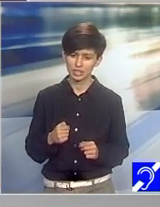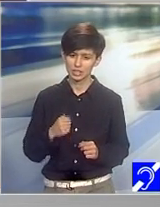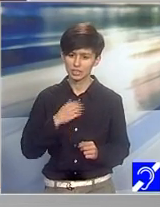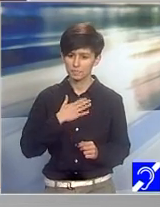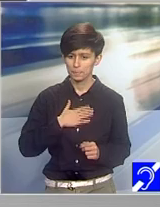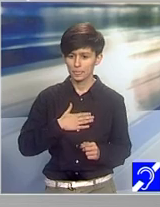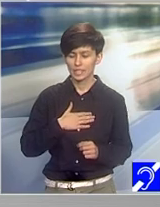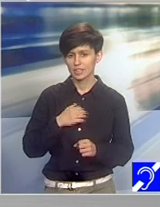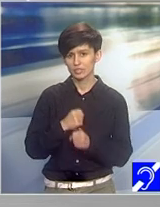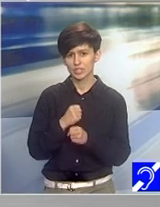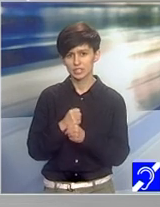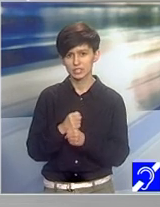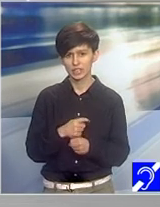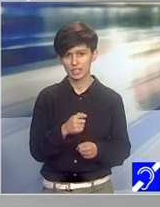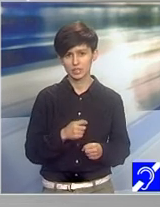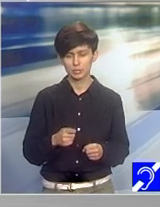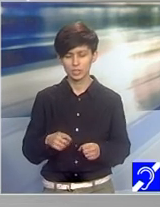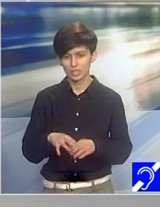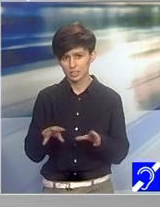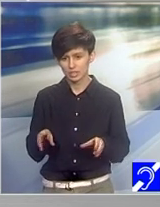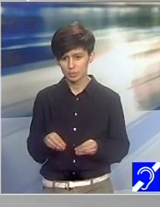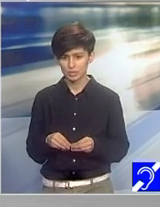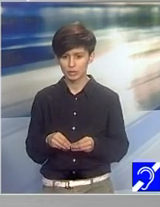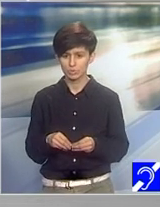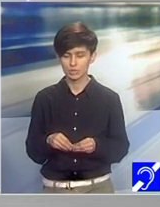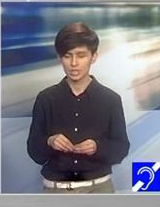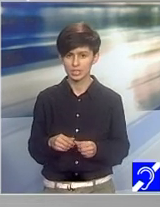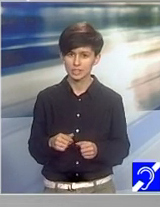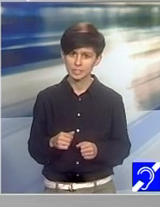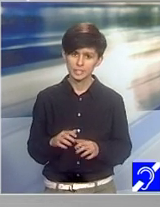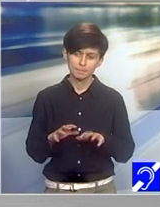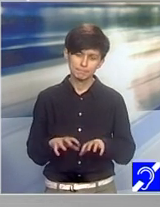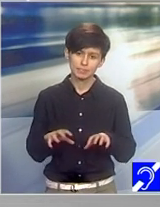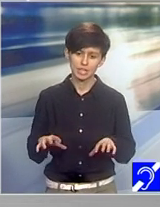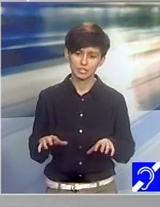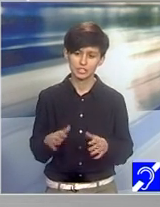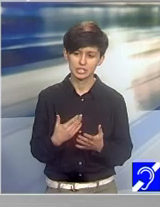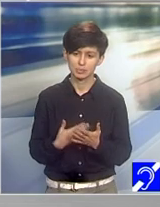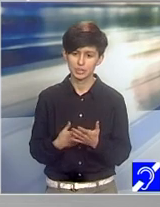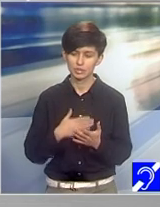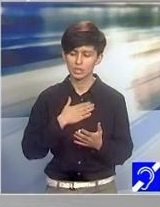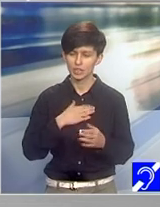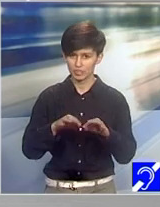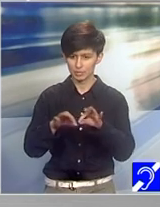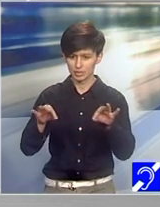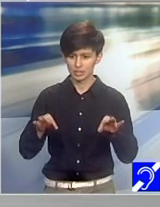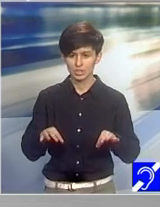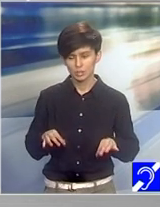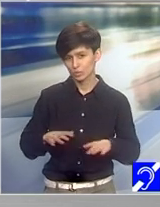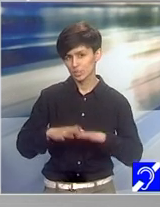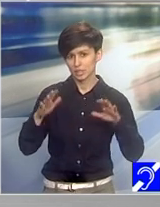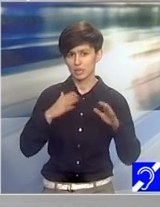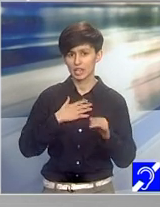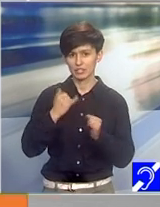facă proiecte împreună cu ale noastre proiecte, să le așezăm, pentru că avem curte mare, avem iarbă,